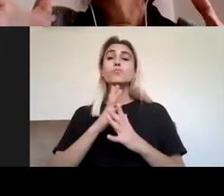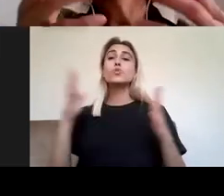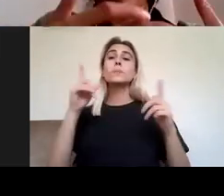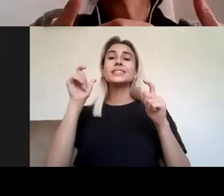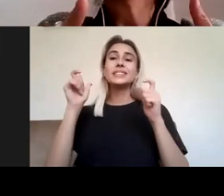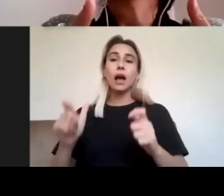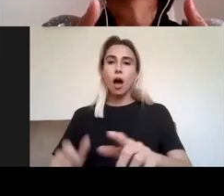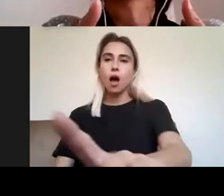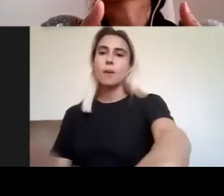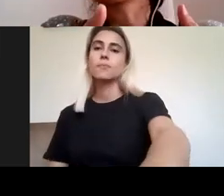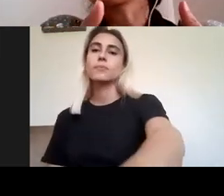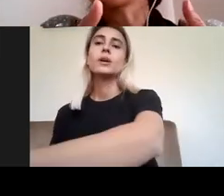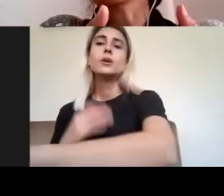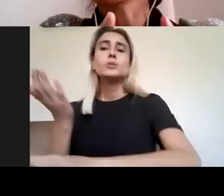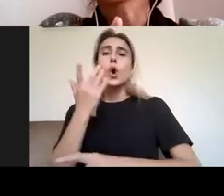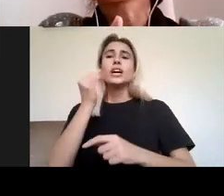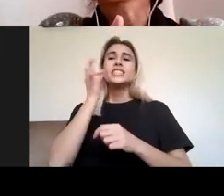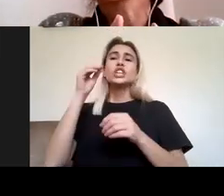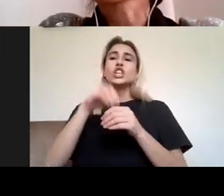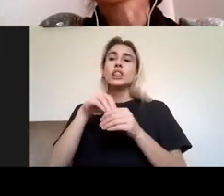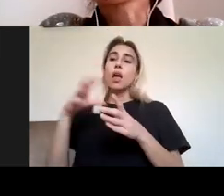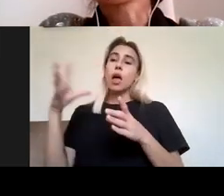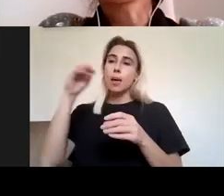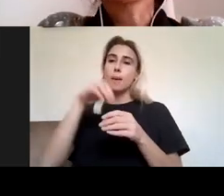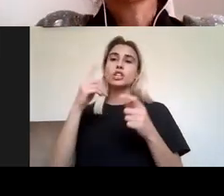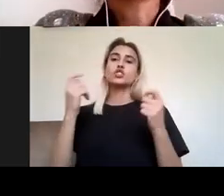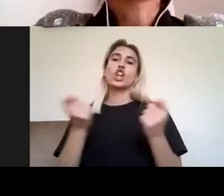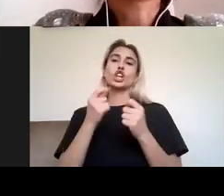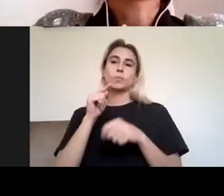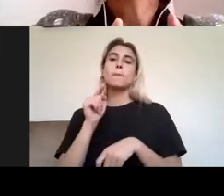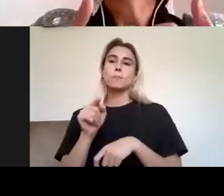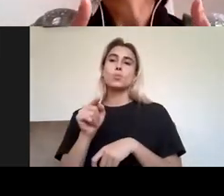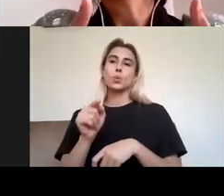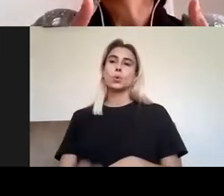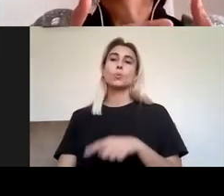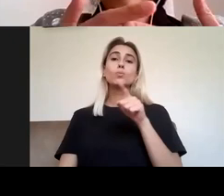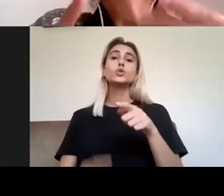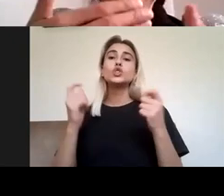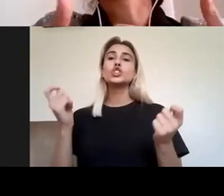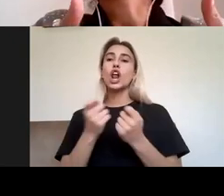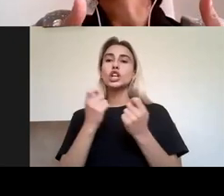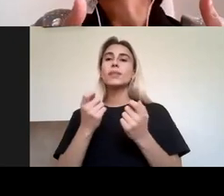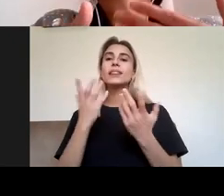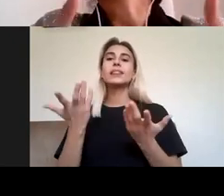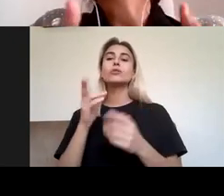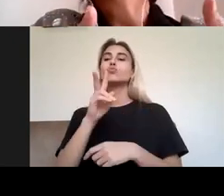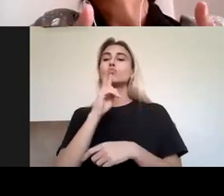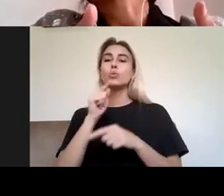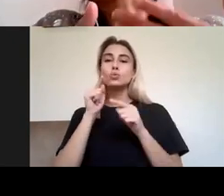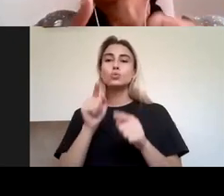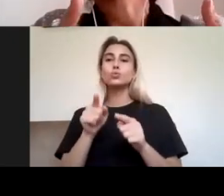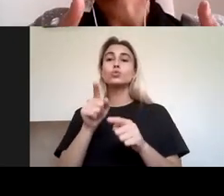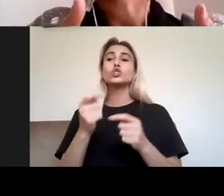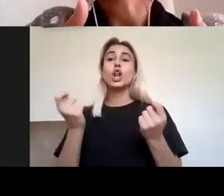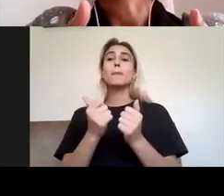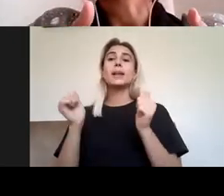sahada birçok insanı katarak yapmış oldukları bir çalışmadır bu. Bu çalışmanın sonuçlarını ve bu çalışmayla